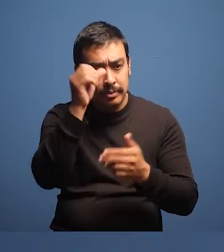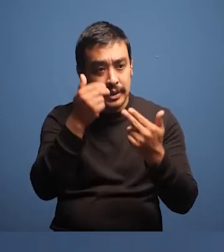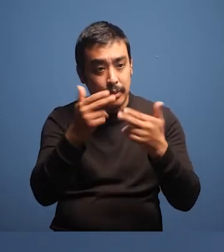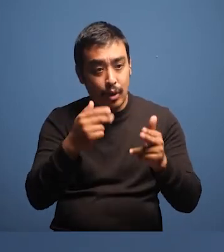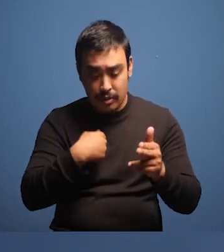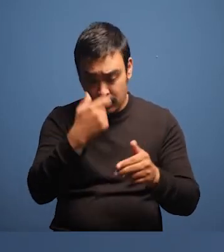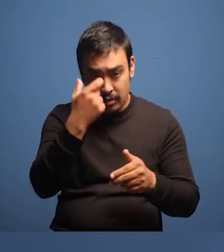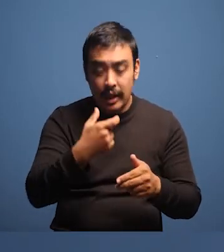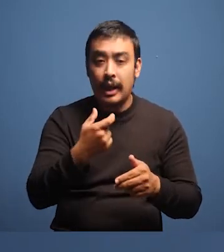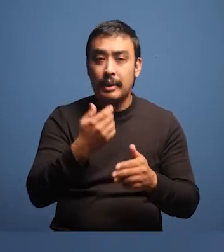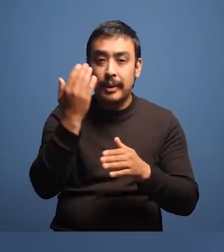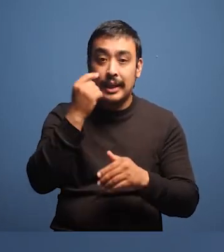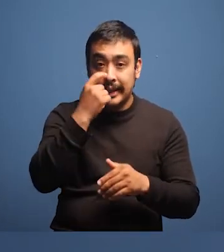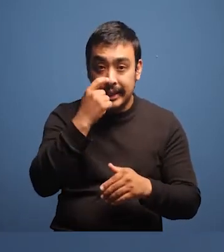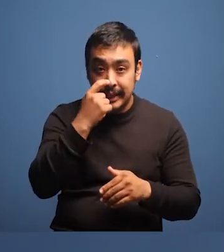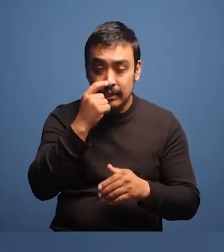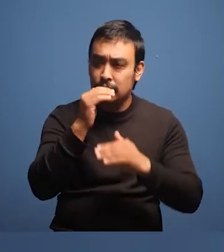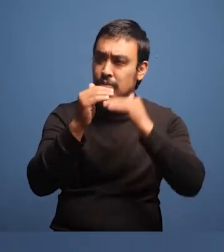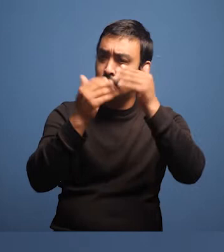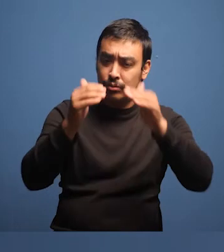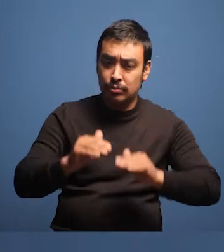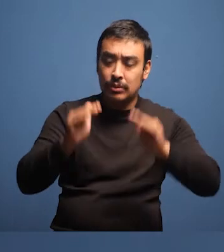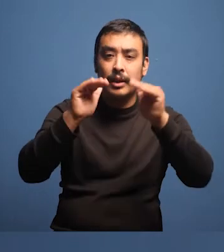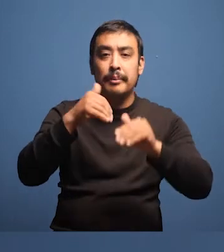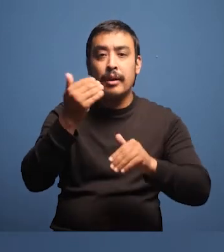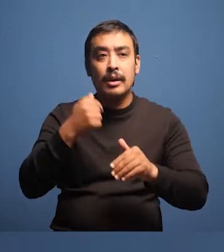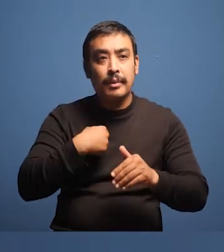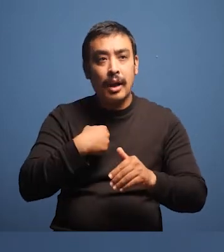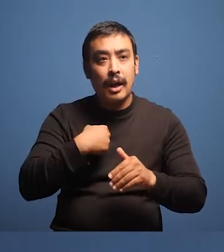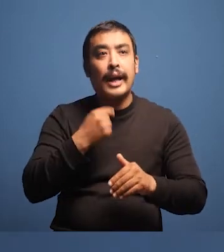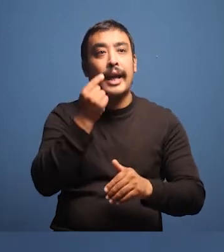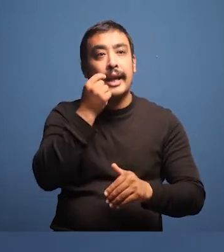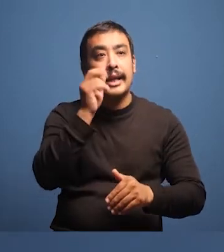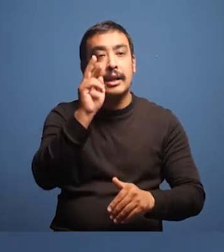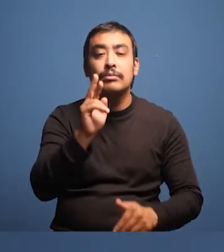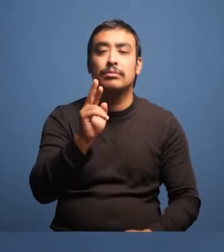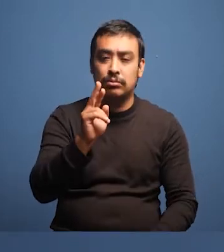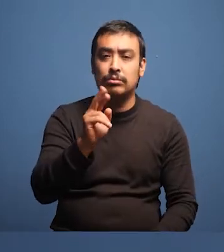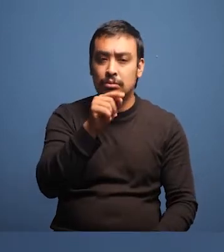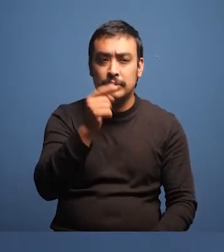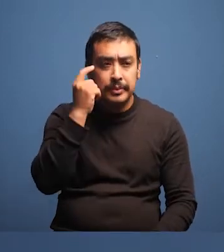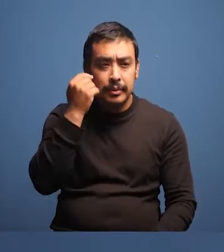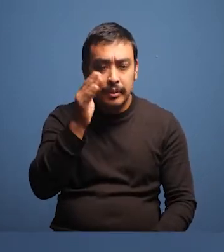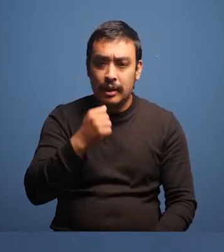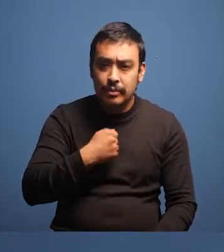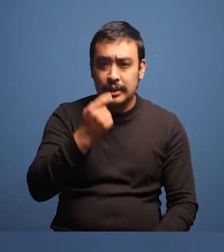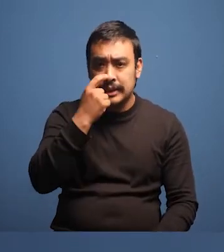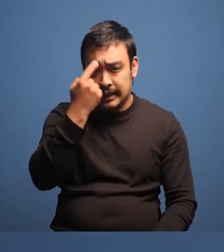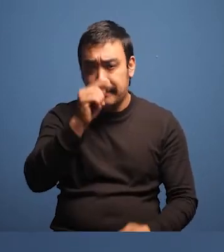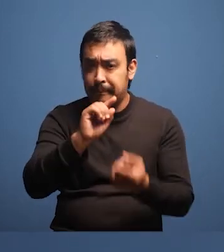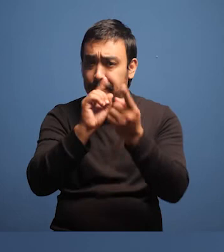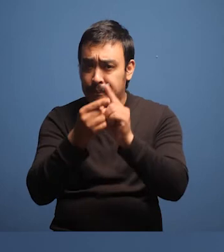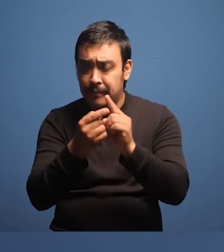उसले पहिला चाहिँ आफू केटी थियो भनेर ग्रोअप हुँदै आयो होइन पछि गएर चाहिँ उसलाई के रियलाइज भयो भने म त बोइज रहेछु भनेर उहाँलाई रियलाइज भएपछि आफ्नो गर्ल्स नेम हटाएर उहाँले